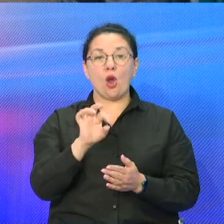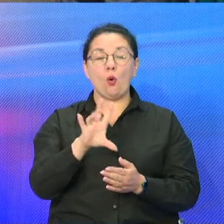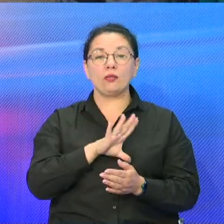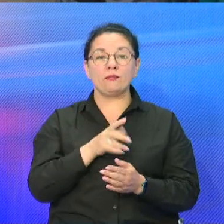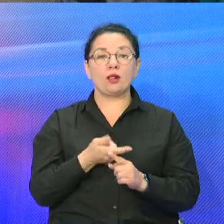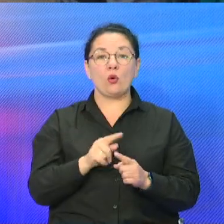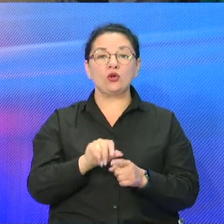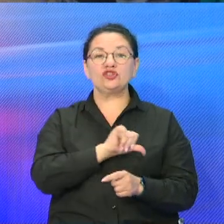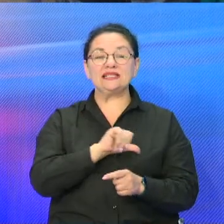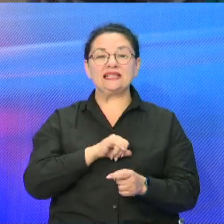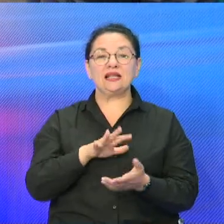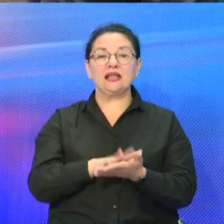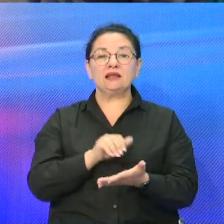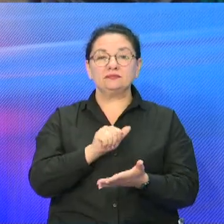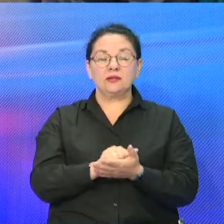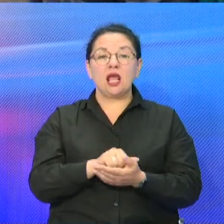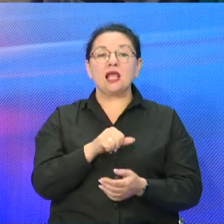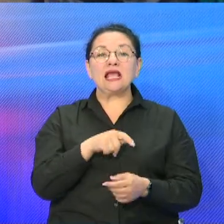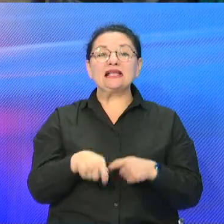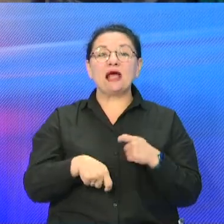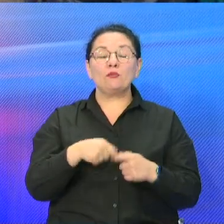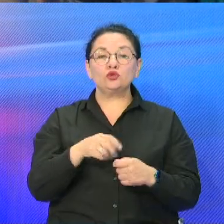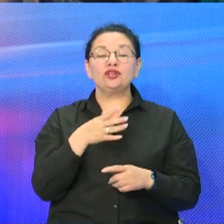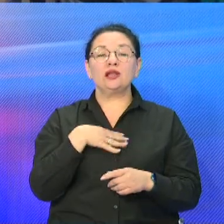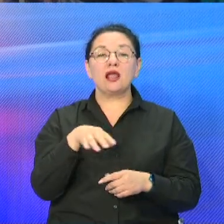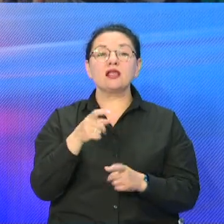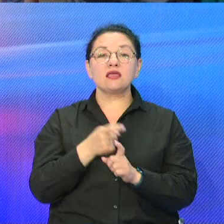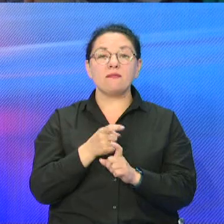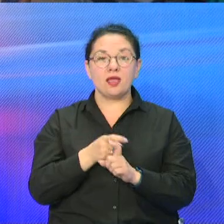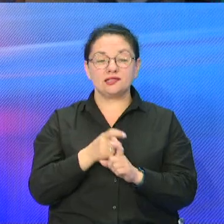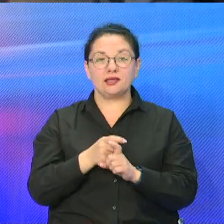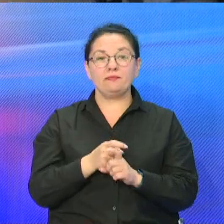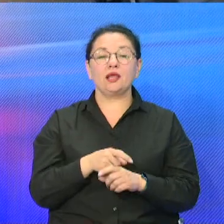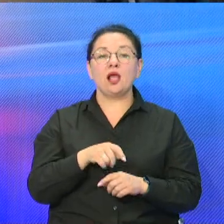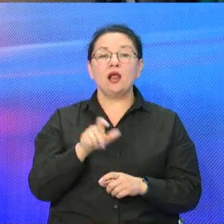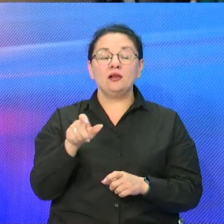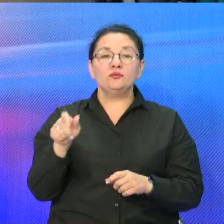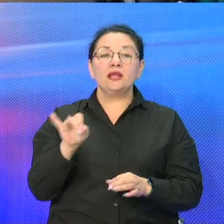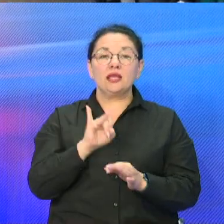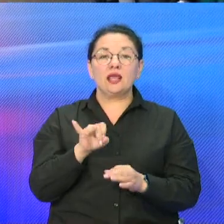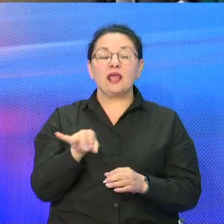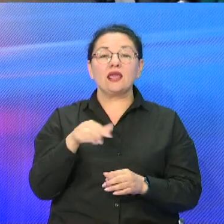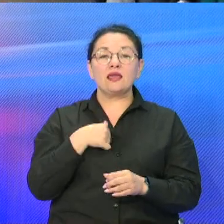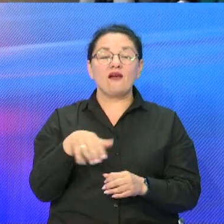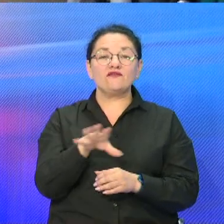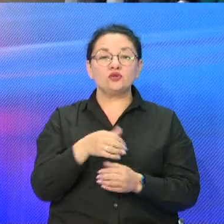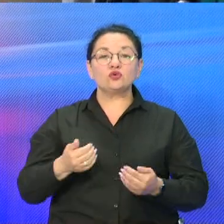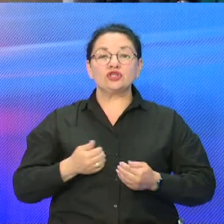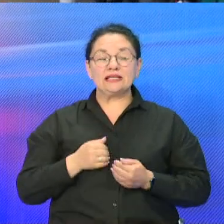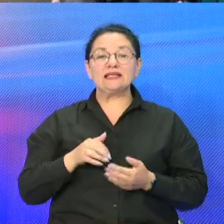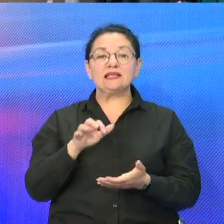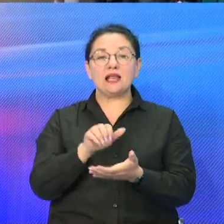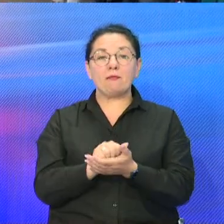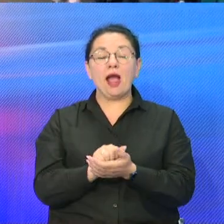фашистскими оккупантами. Я эту историю пронесла через всю жизнь и всю жизнь занимаюсь поисковой